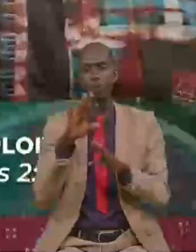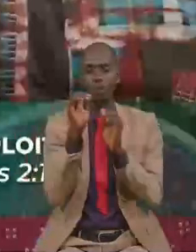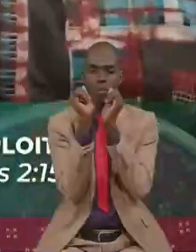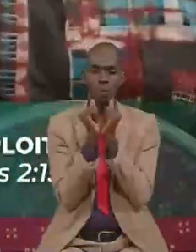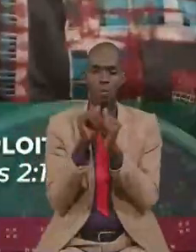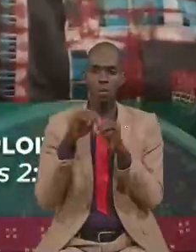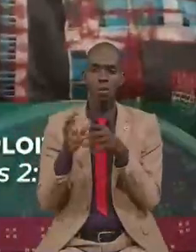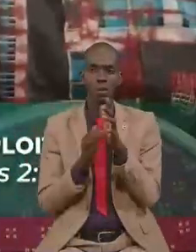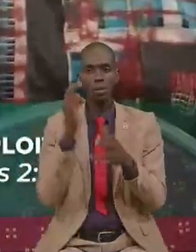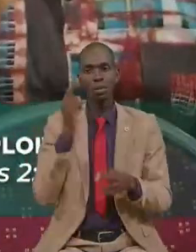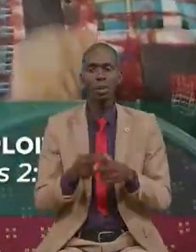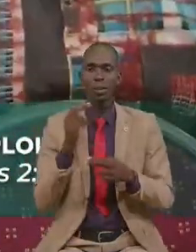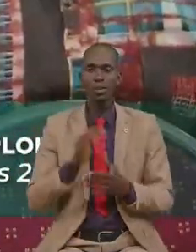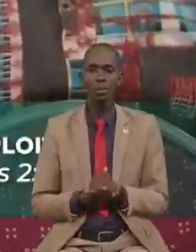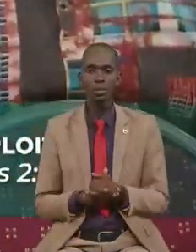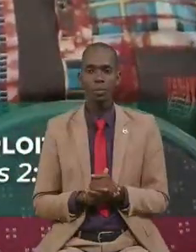Jésus.